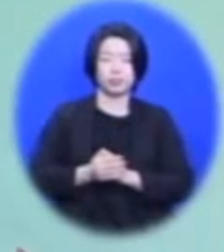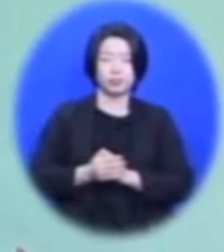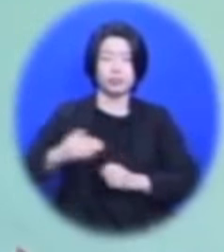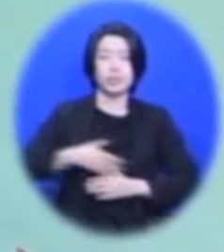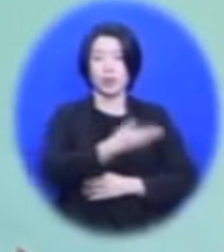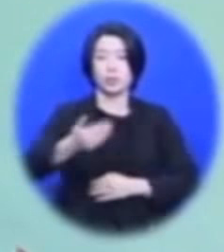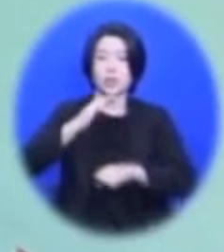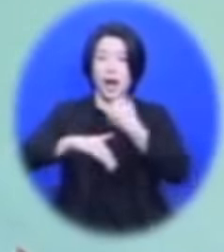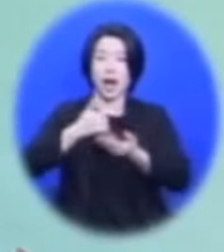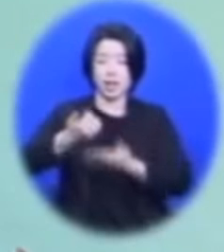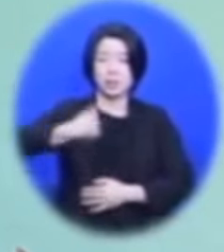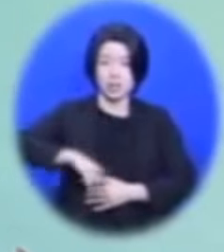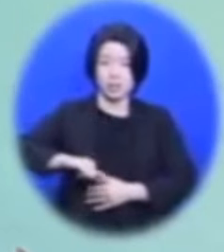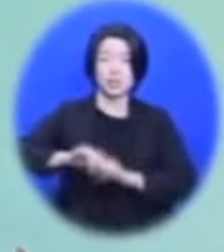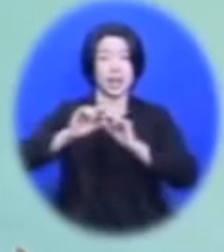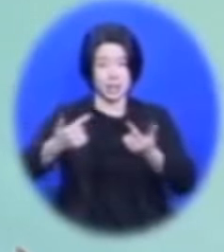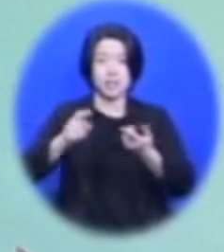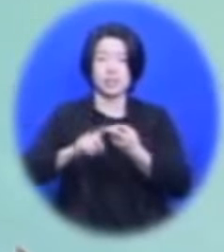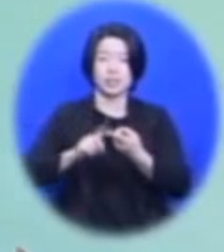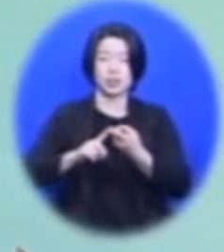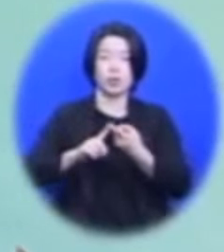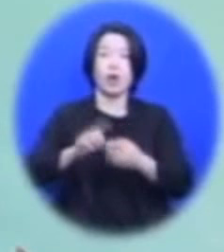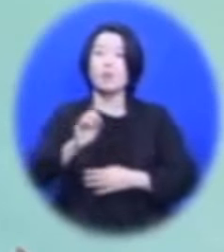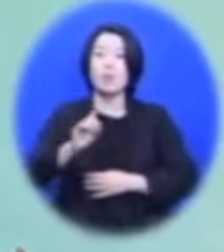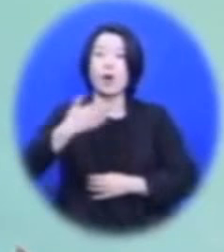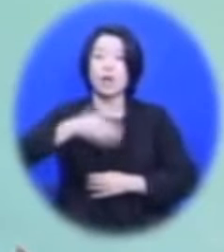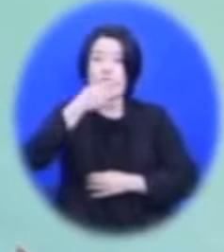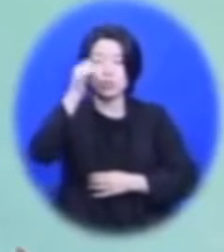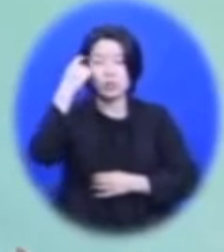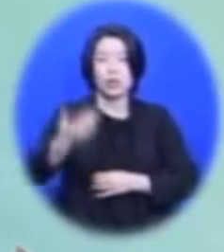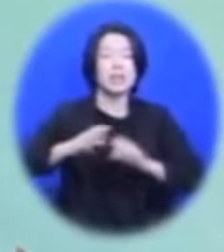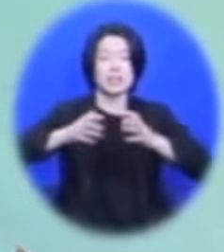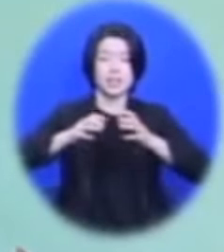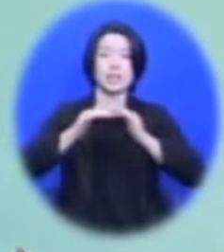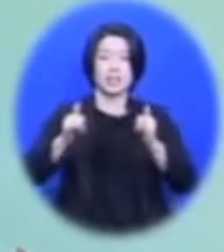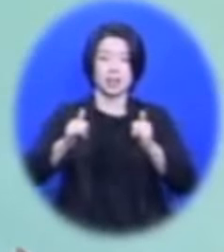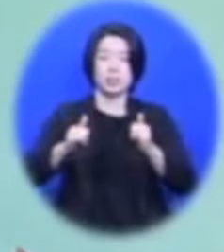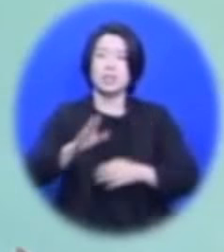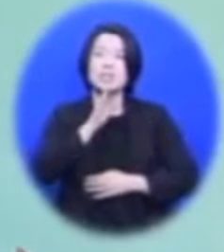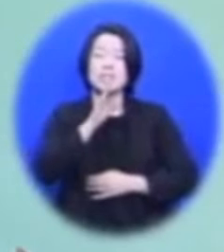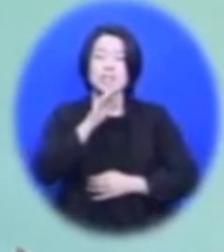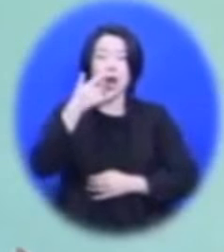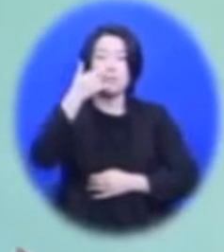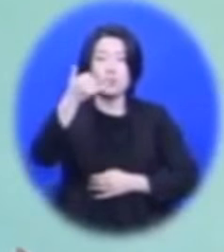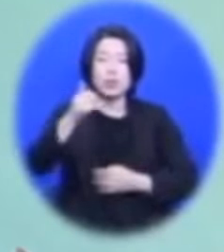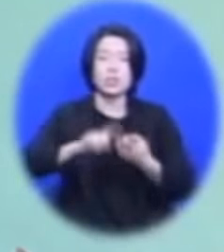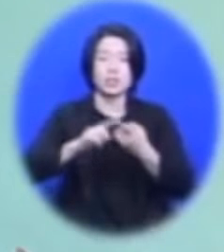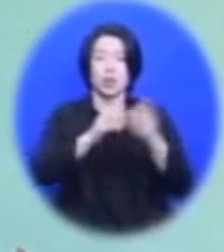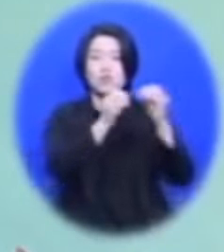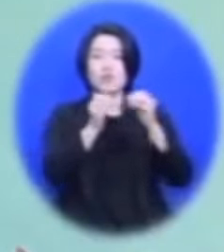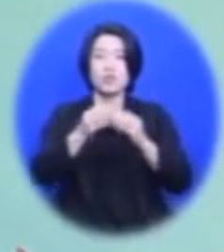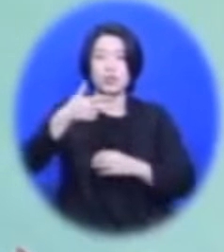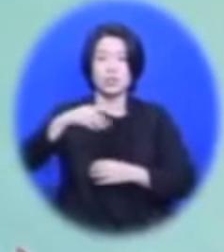여러분, 하나님의 자녀인지 아닌지 뭐로 알죠? 세상 사람들은 친부모인지 아닌지를 유전자